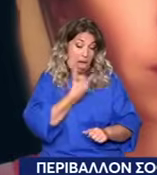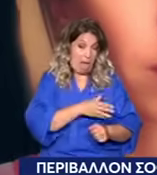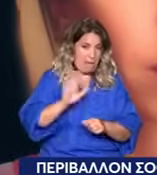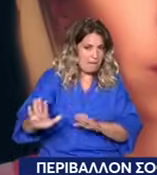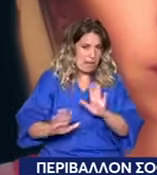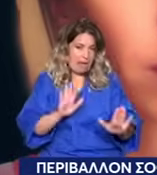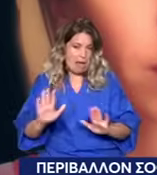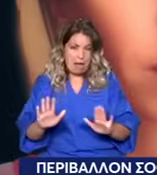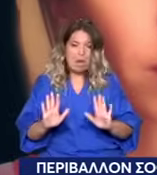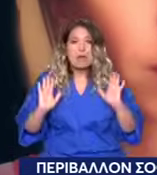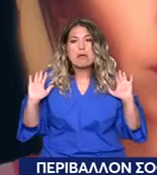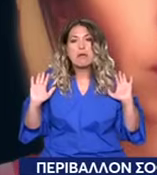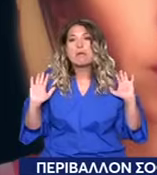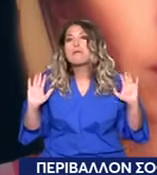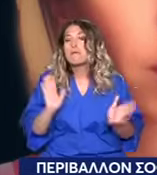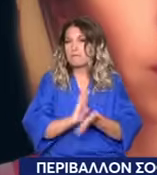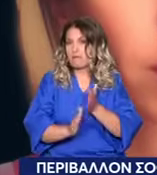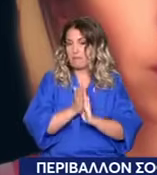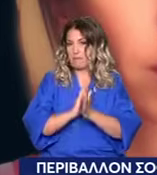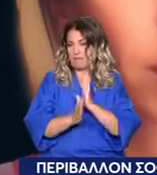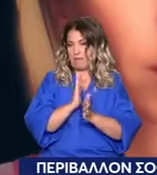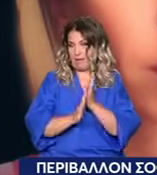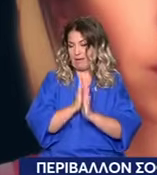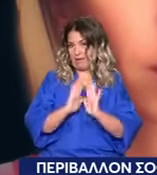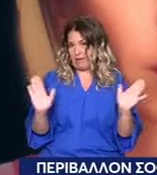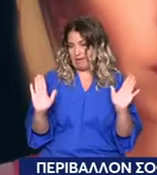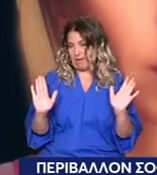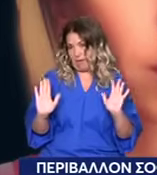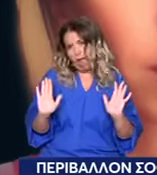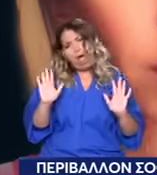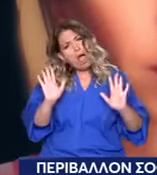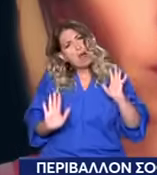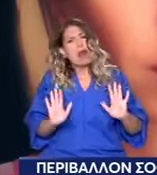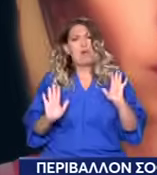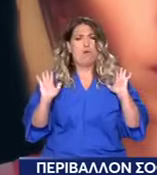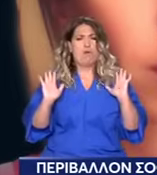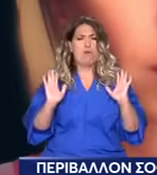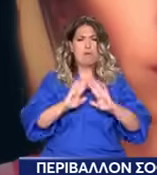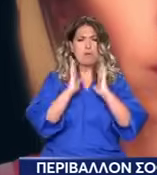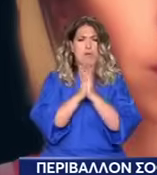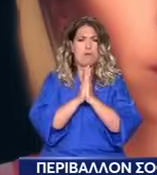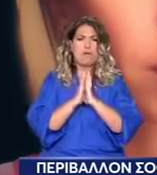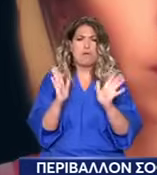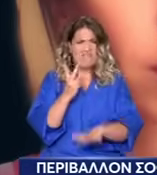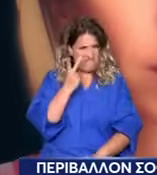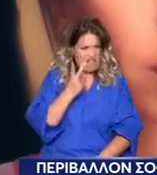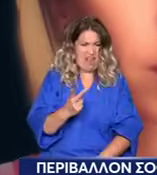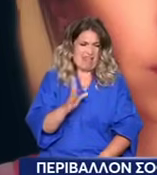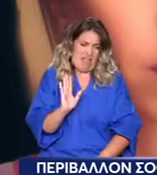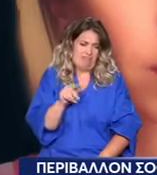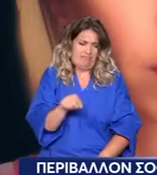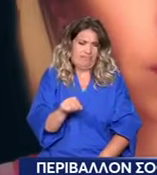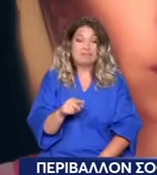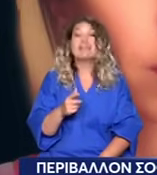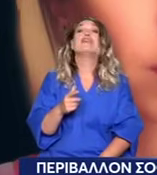να το ελέγξει από τη στιγμή που είναι επιβεβαιωμένο από την ιατρική βεβαίωση. Από τις κάμερες φαίνεται σε ποιο αυτοκίνητο ήταν. Πίστευαν ότι